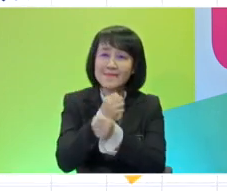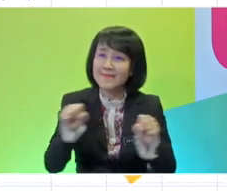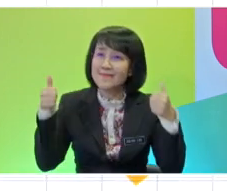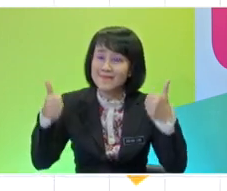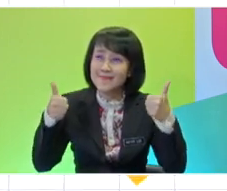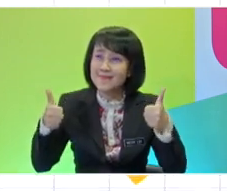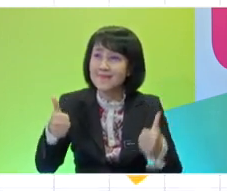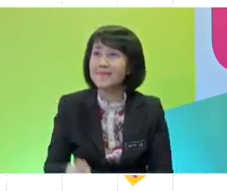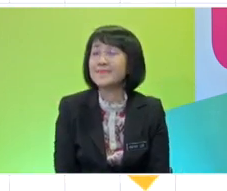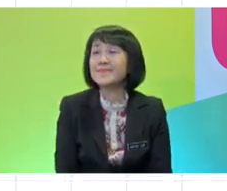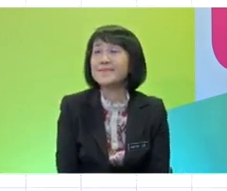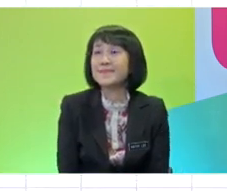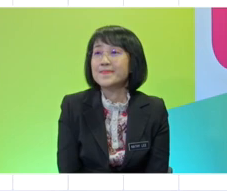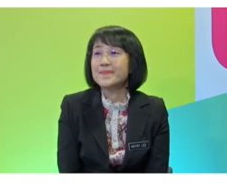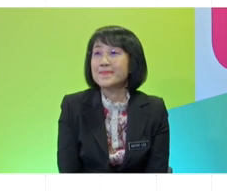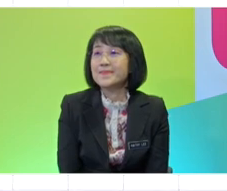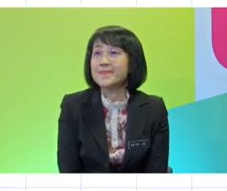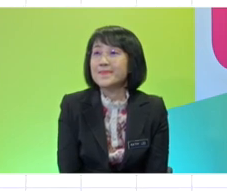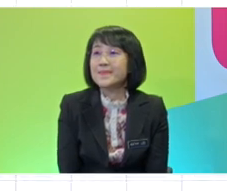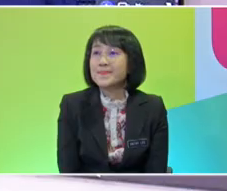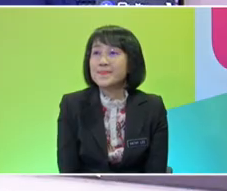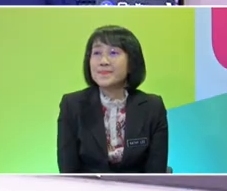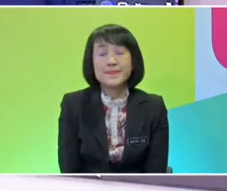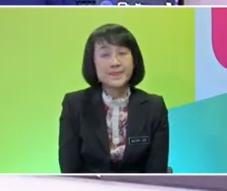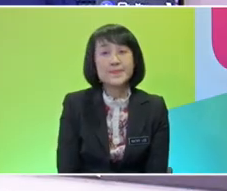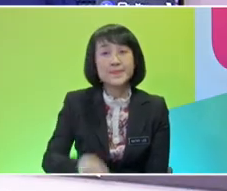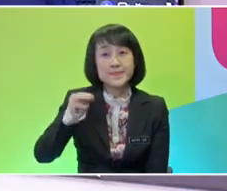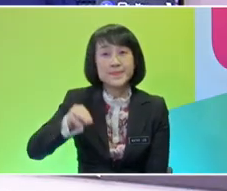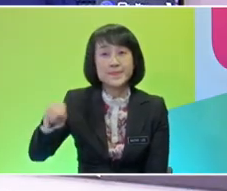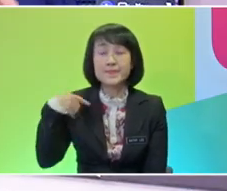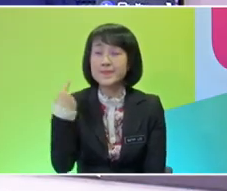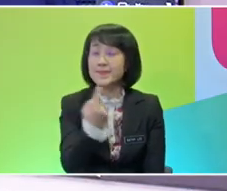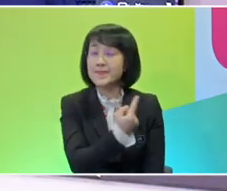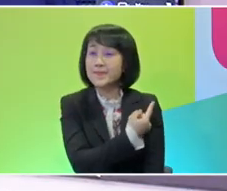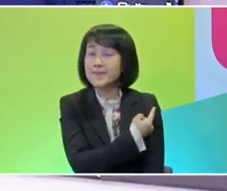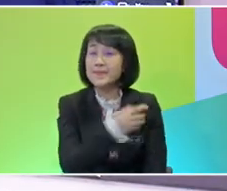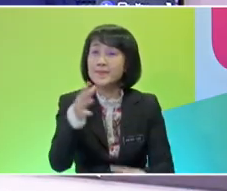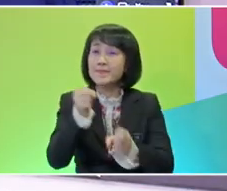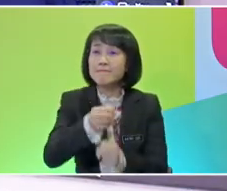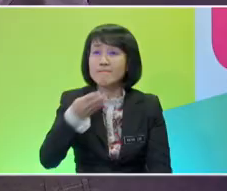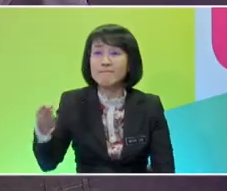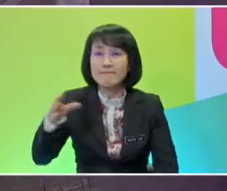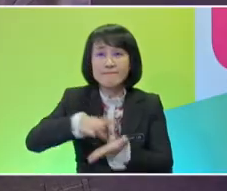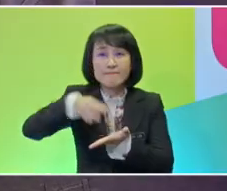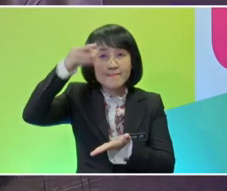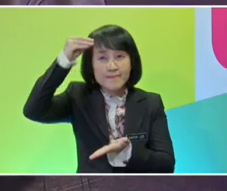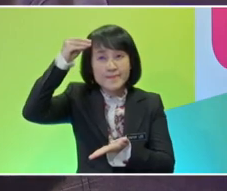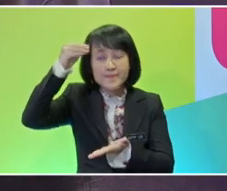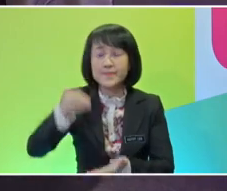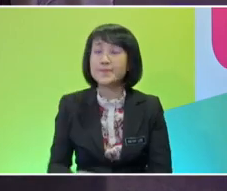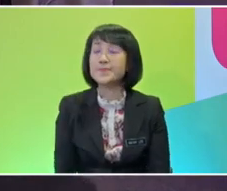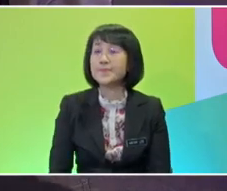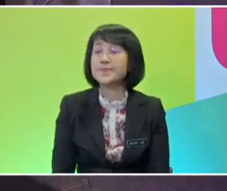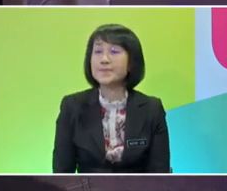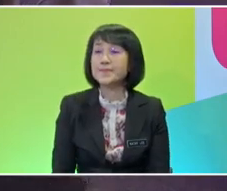tadi Jeng ngomong kah murid-muri kiten nak dapatkan bahan-bahan pembelajaran kita pada hari ini untuk murid-murid di rumah yang sedang